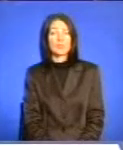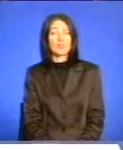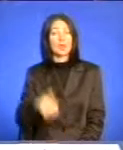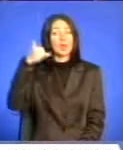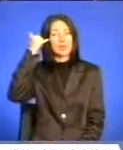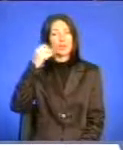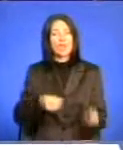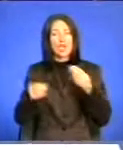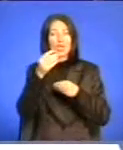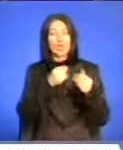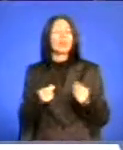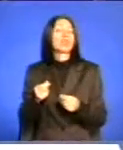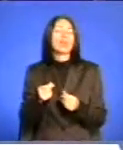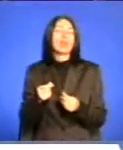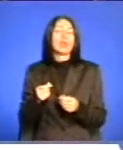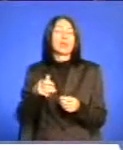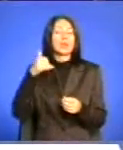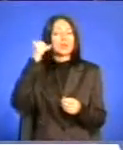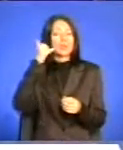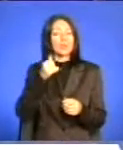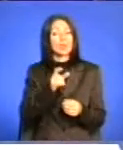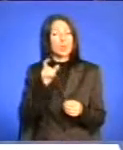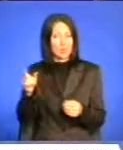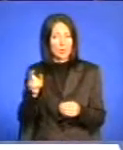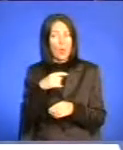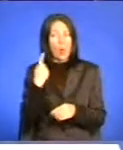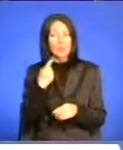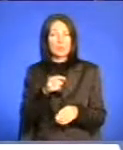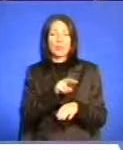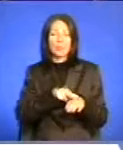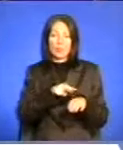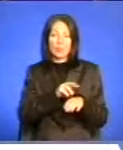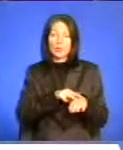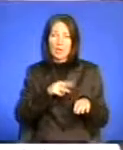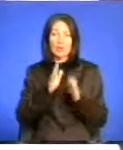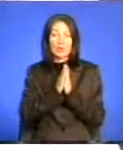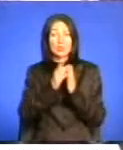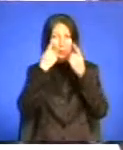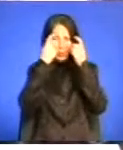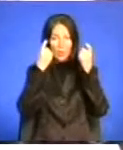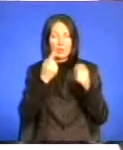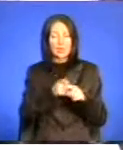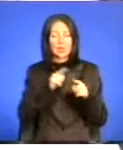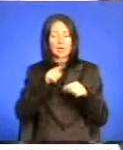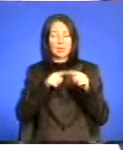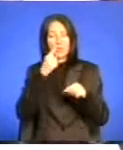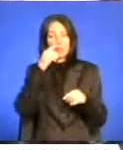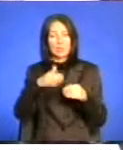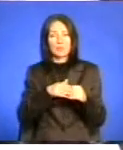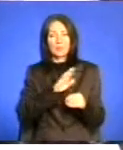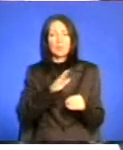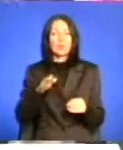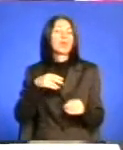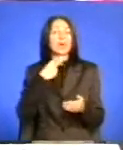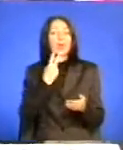Телефонні шахраї тероризують жителів області. Правоохоронці просять попередити про це своїх рідних та близьких. Незважаючи на численні